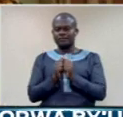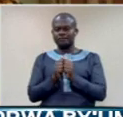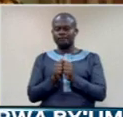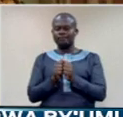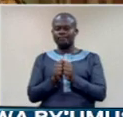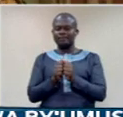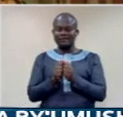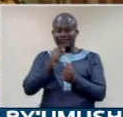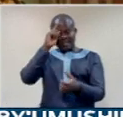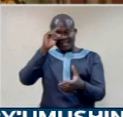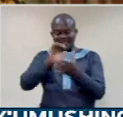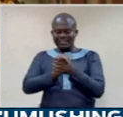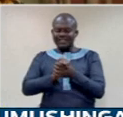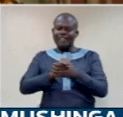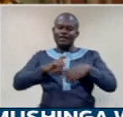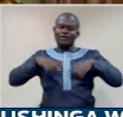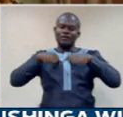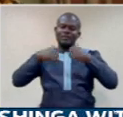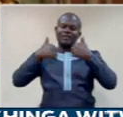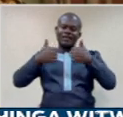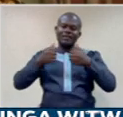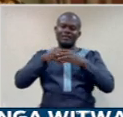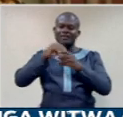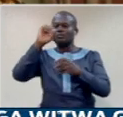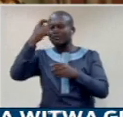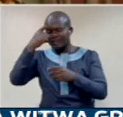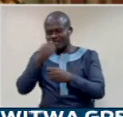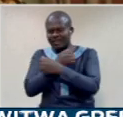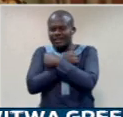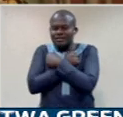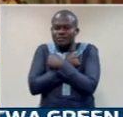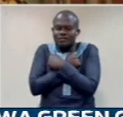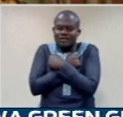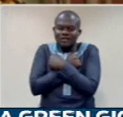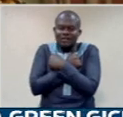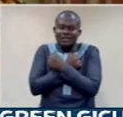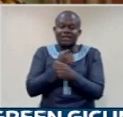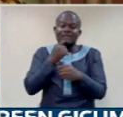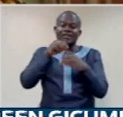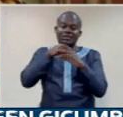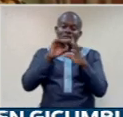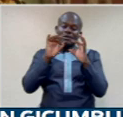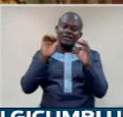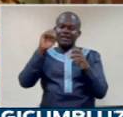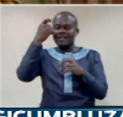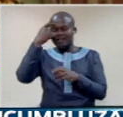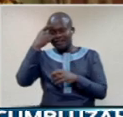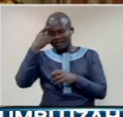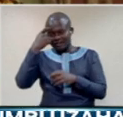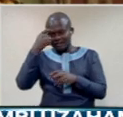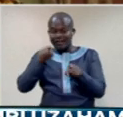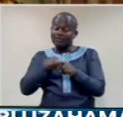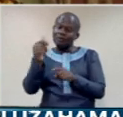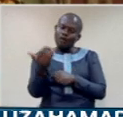cyo kubaho kirahari ndi muri leta inkunda ndi muri leta nkawe